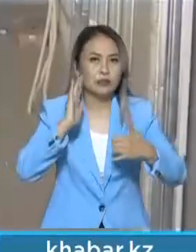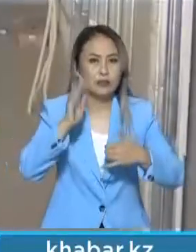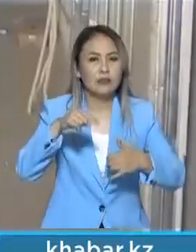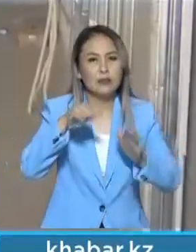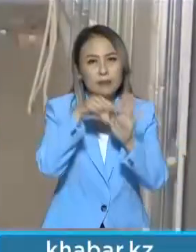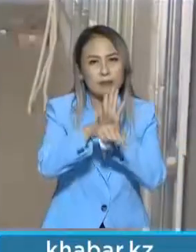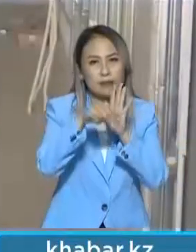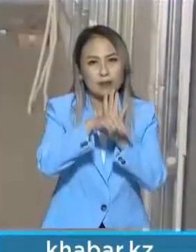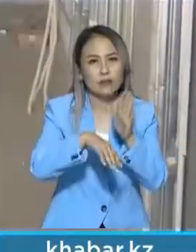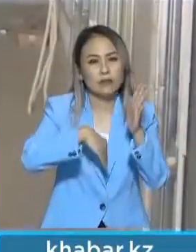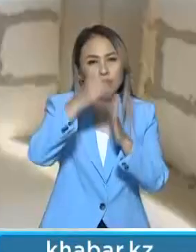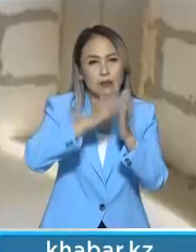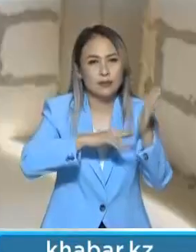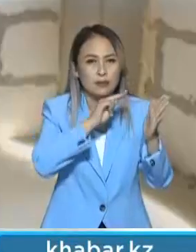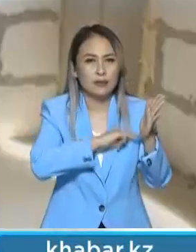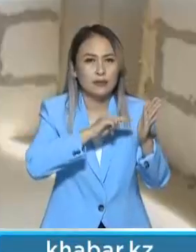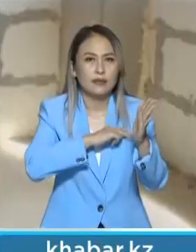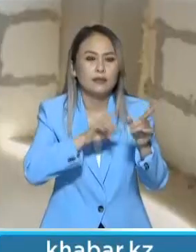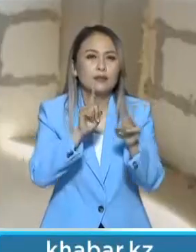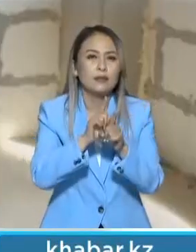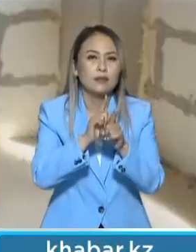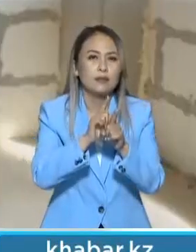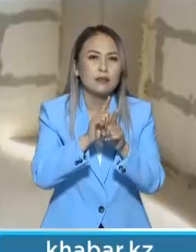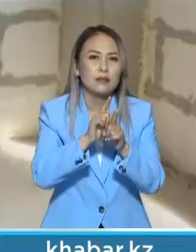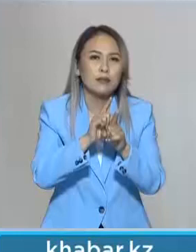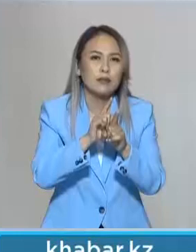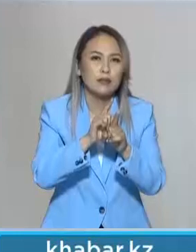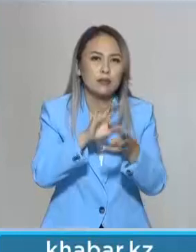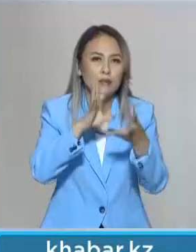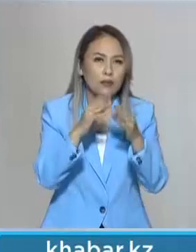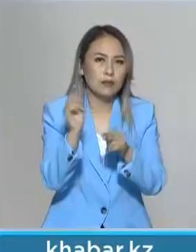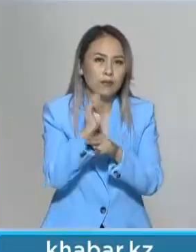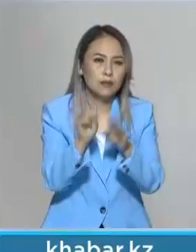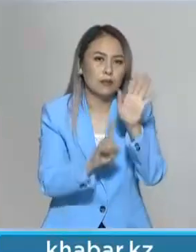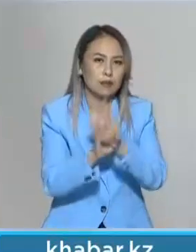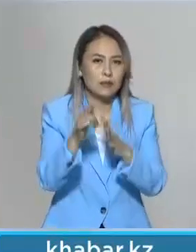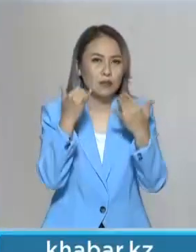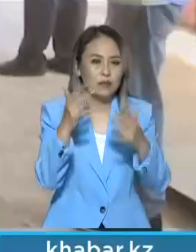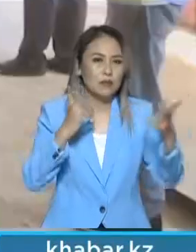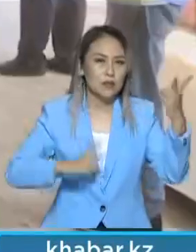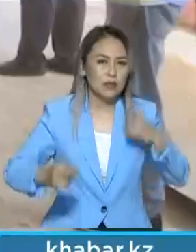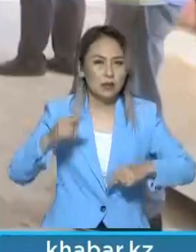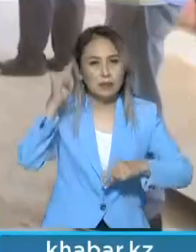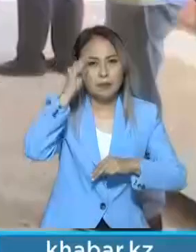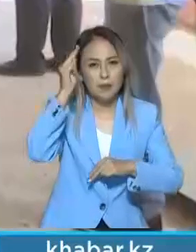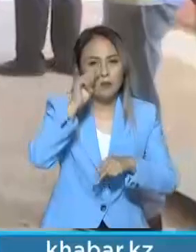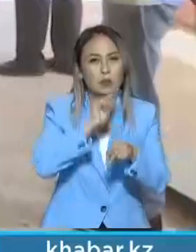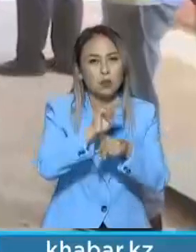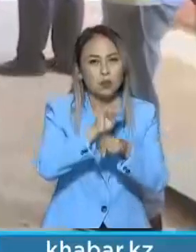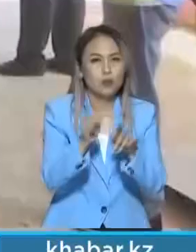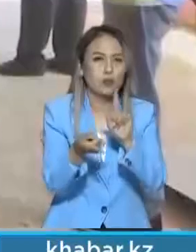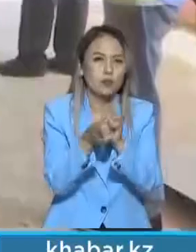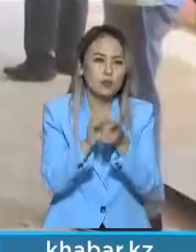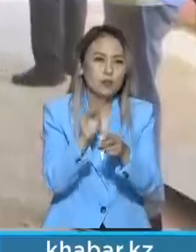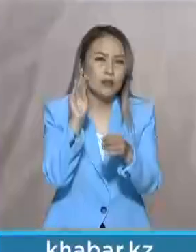тұрғызылған. Ішкі сырлау жұмыстарымен сыртын әрлеу басталды. Қазір ұстаздардың біліктілігі арттырылып,